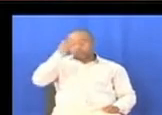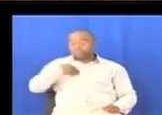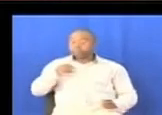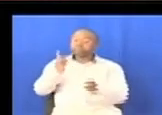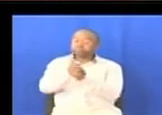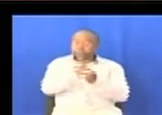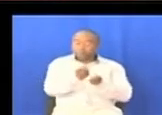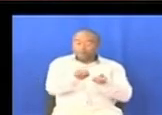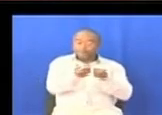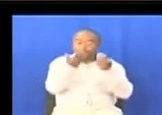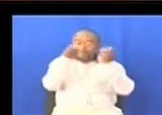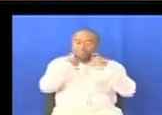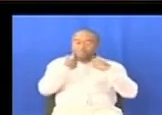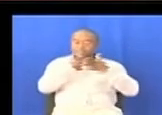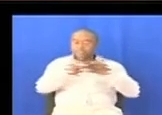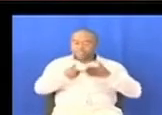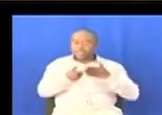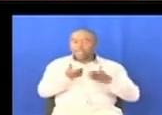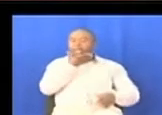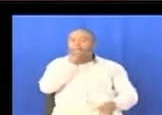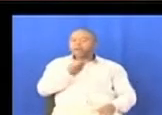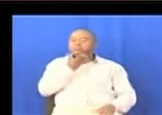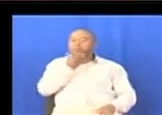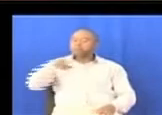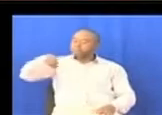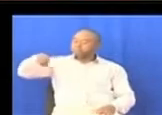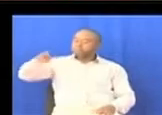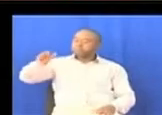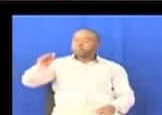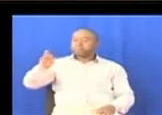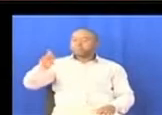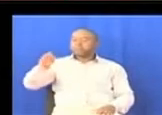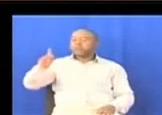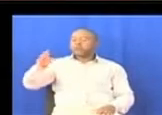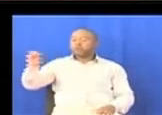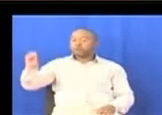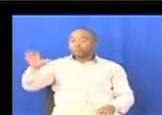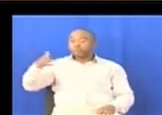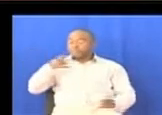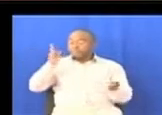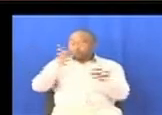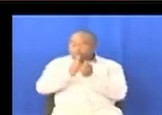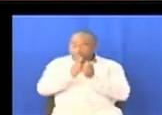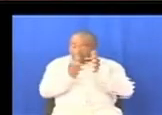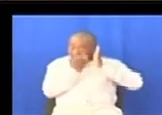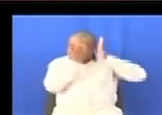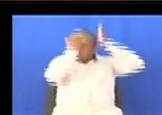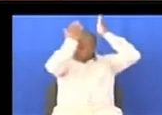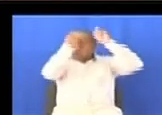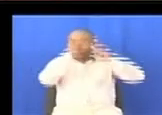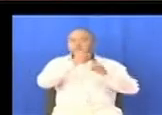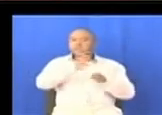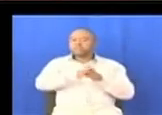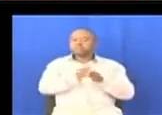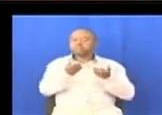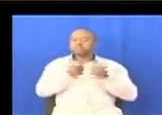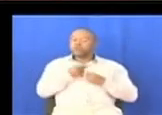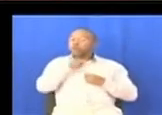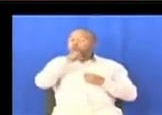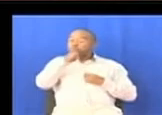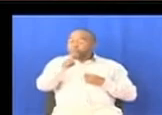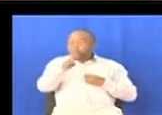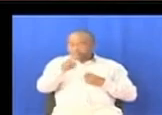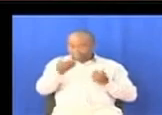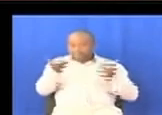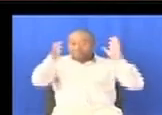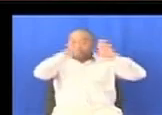paroko. Na najisikia, na huwa nikikutana na maaskofu wangu huwa ananiambia, wewe ni paroko wa nchikavu. Nawaambia sawa